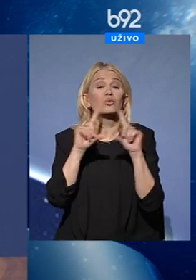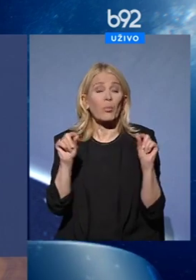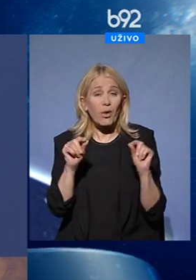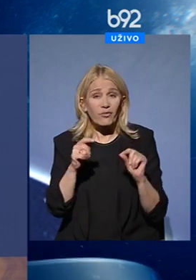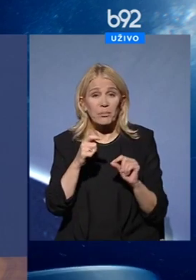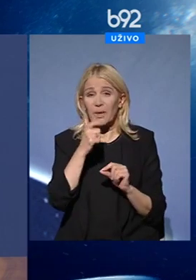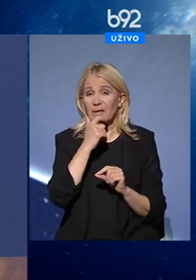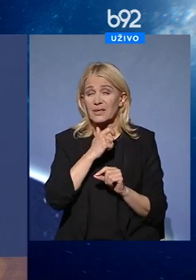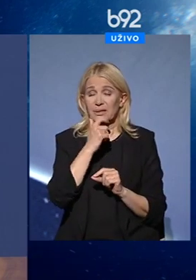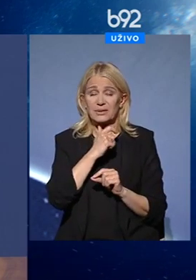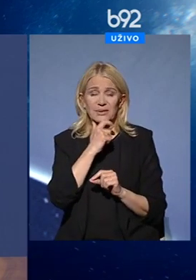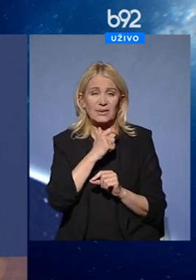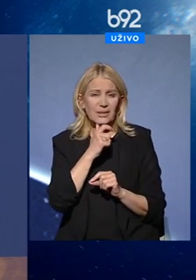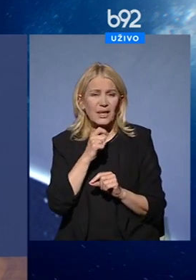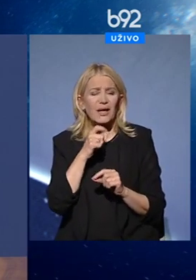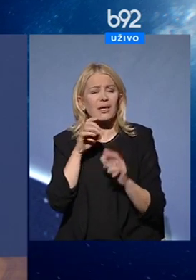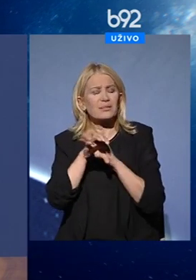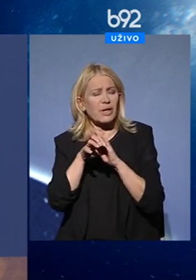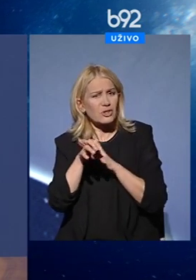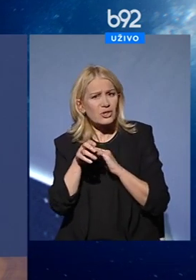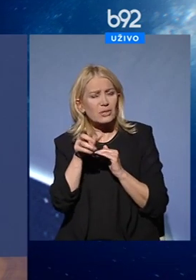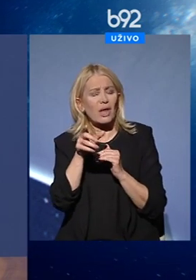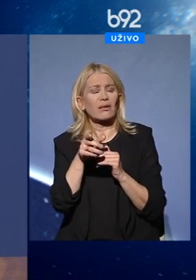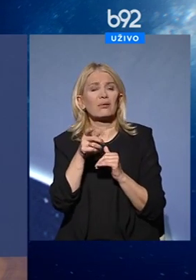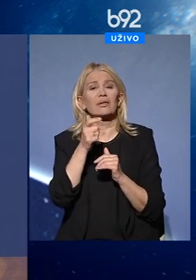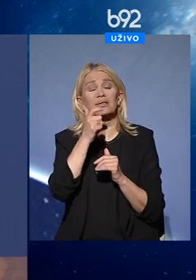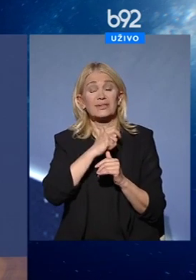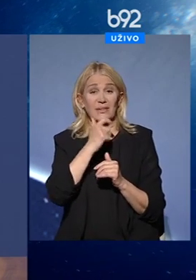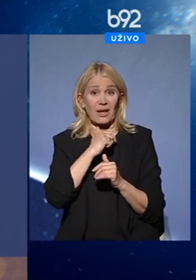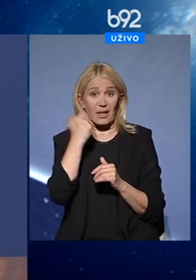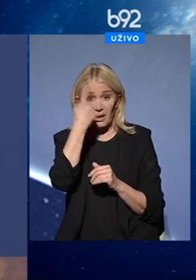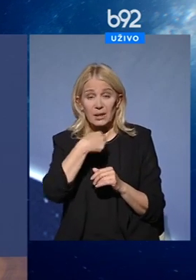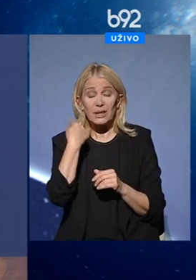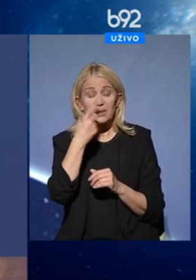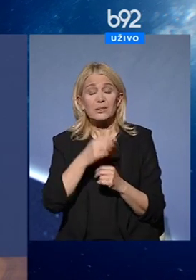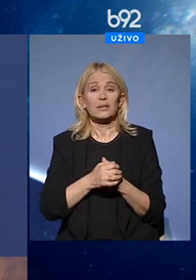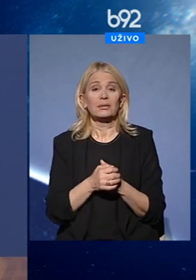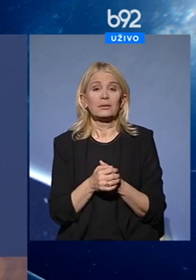za smeštaj starih.